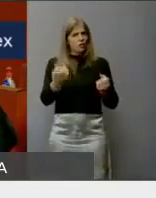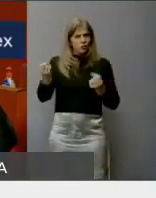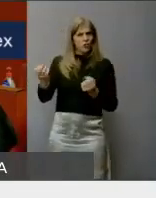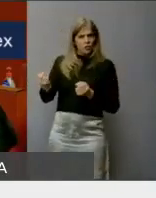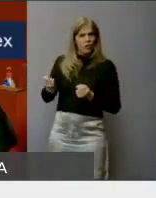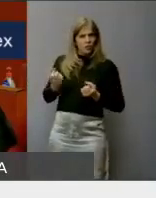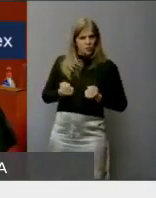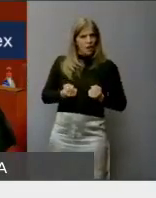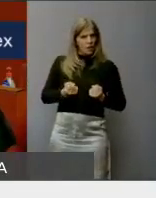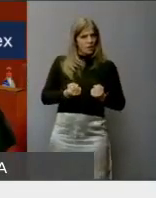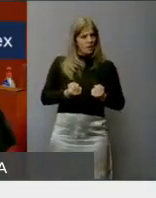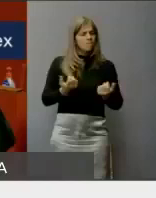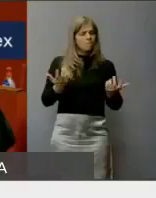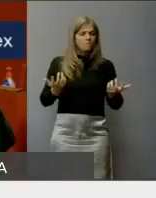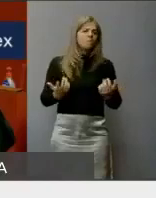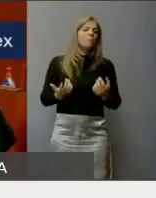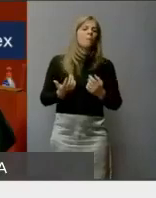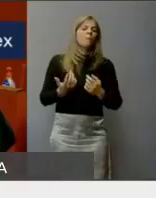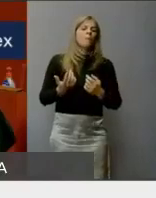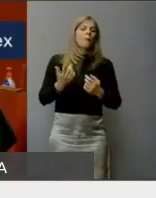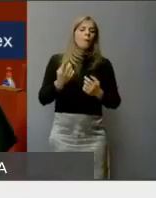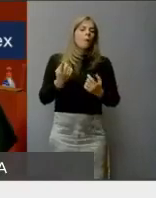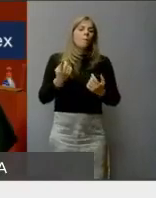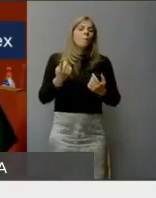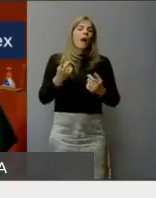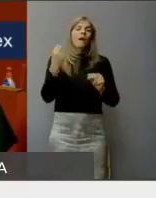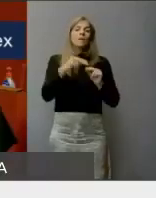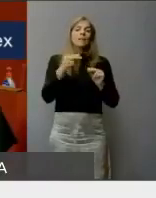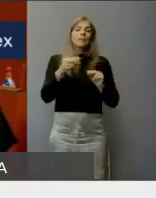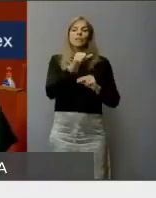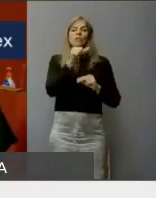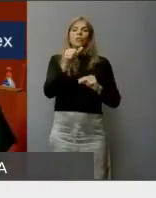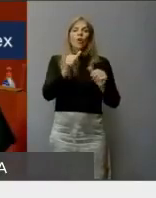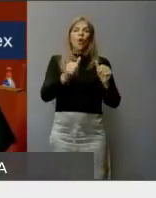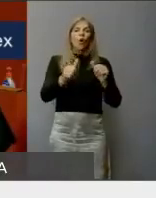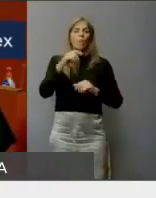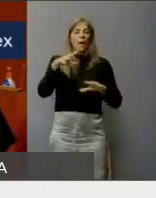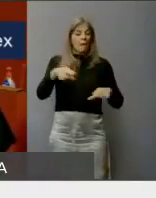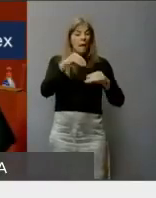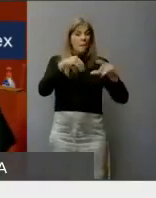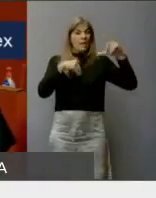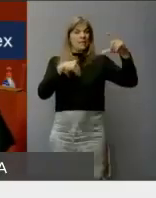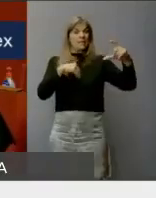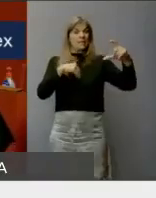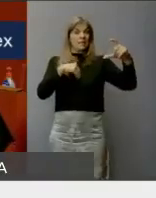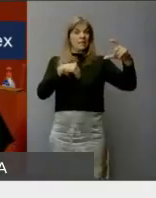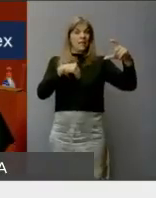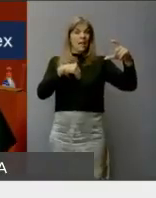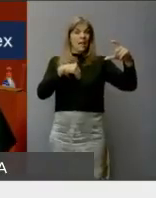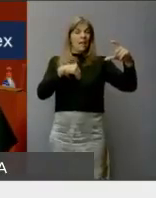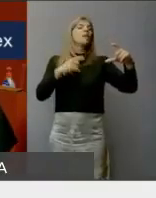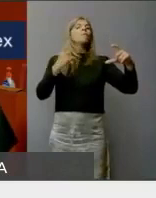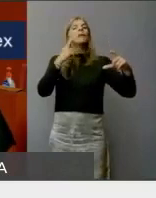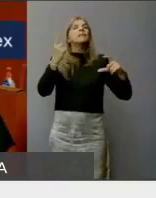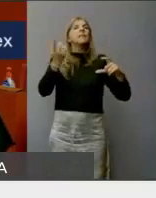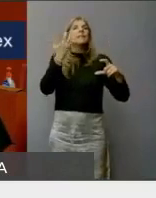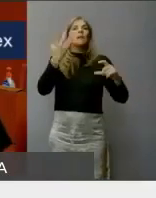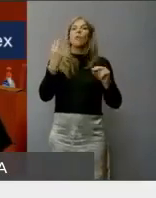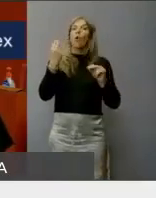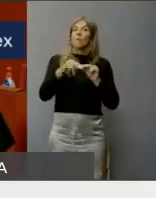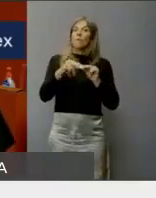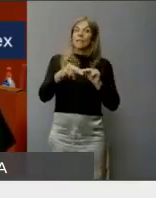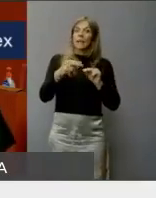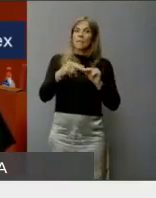che riguardano peraltro sono le premesse della proposta di regolamento quindi ci fossero stati degli emendamenti che riguardavano